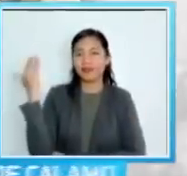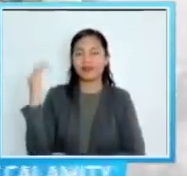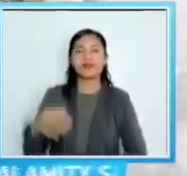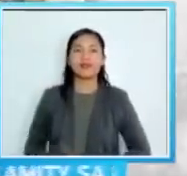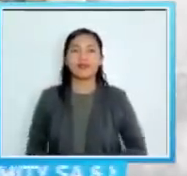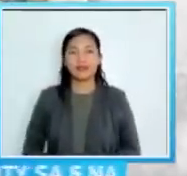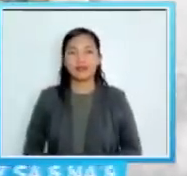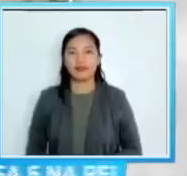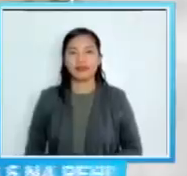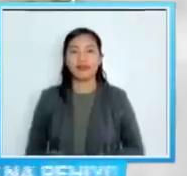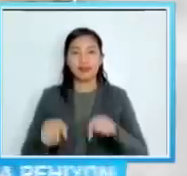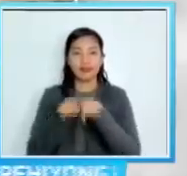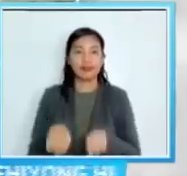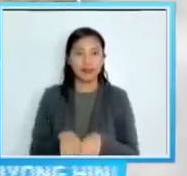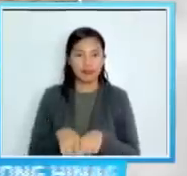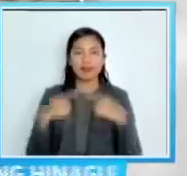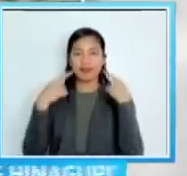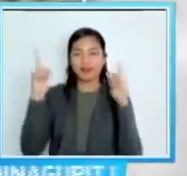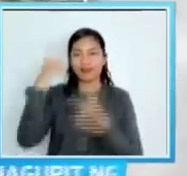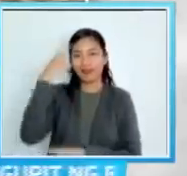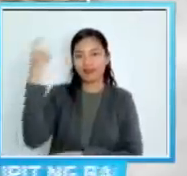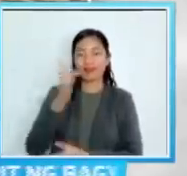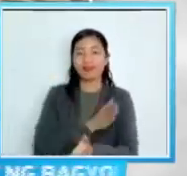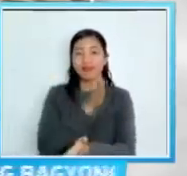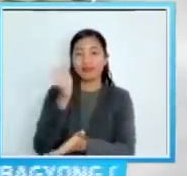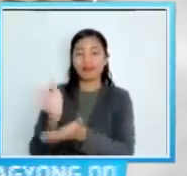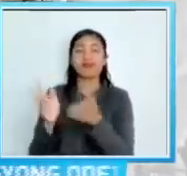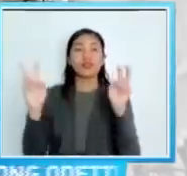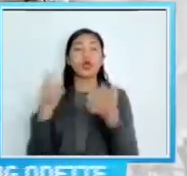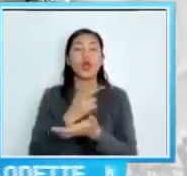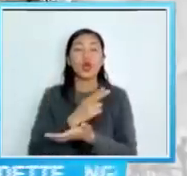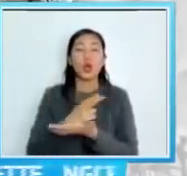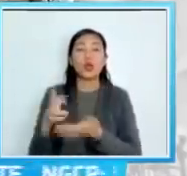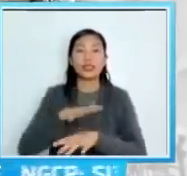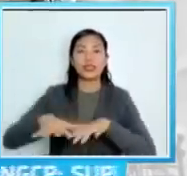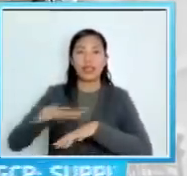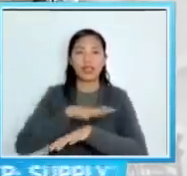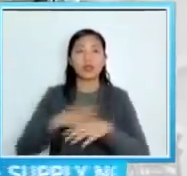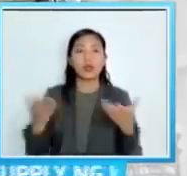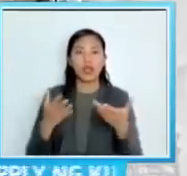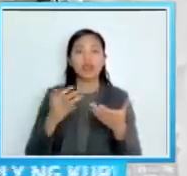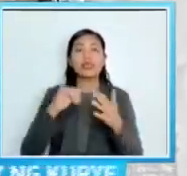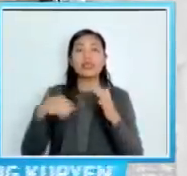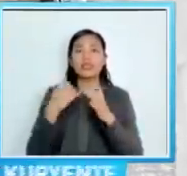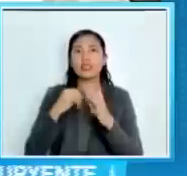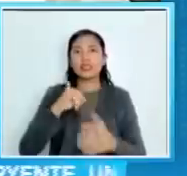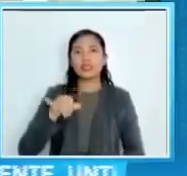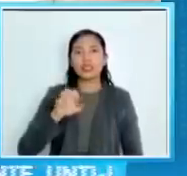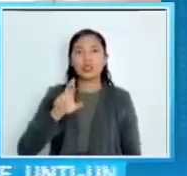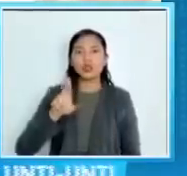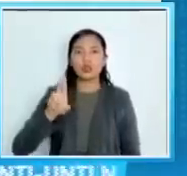natupad din ang dream ni Maria na makapunta ng Holy Land sa Jerusalem. Ito yung isa sa pinaka-highlight ng buhay ko na nabigyan ako ng